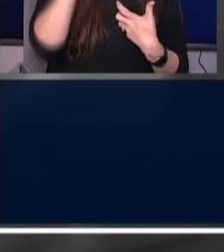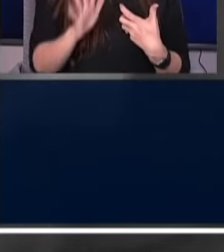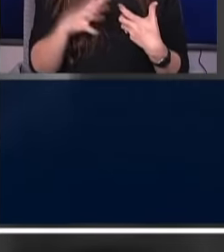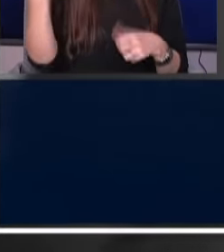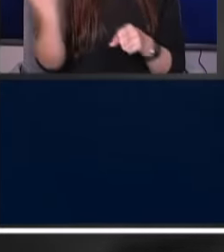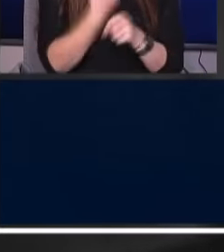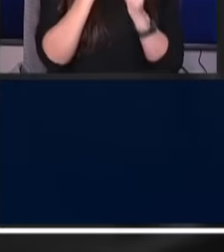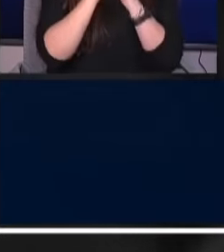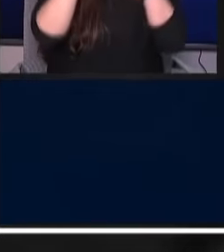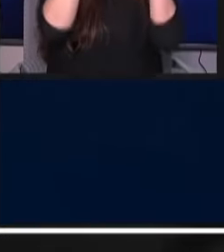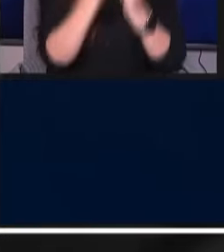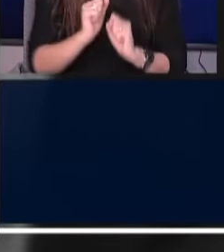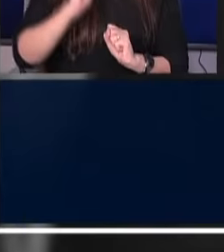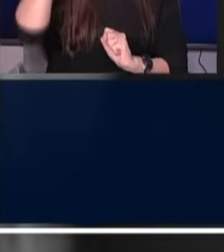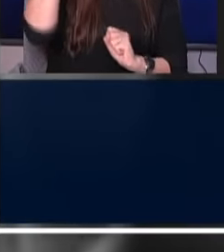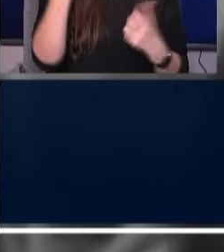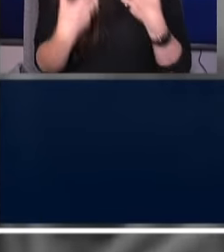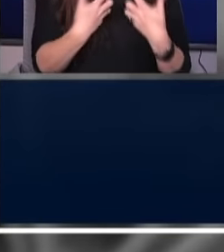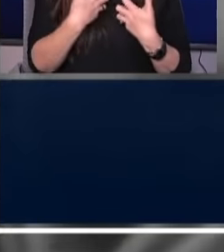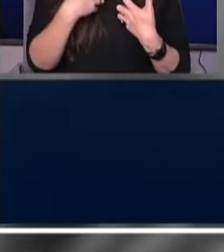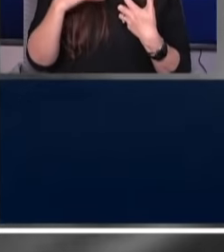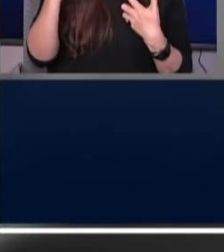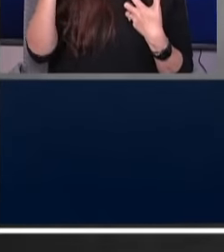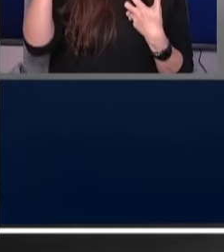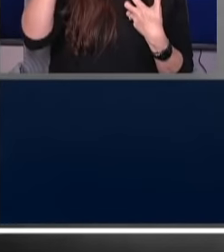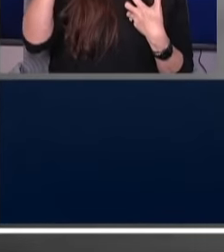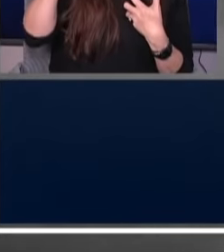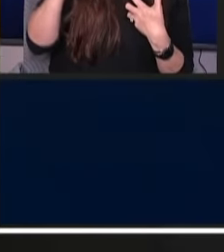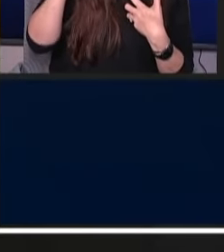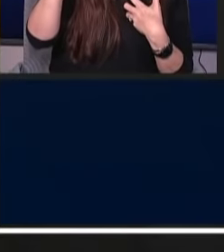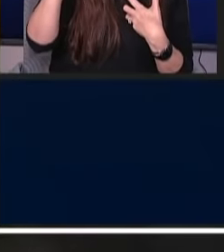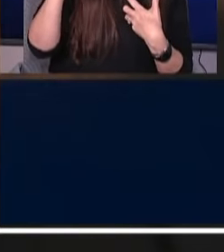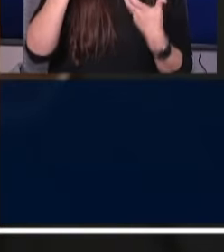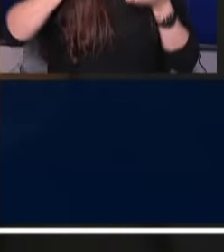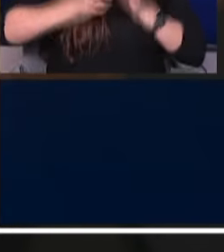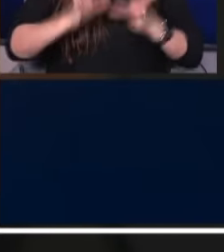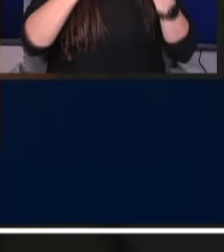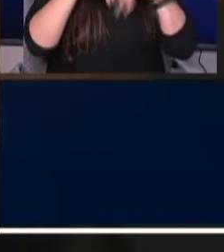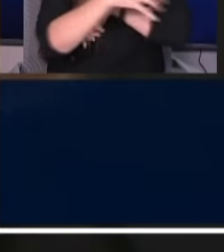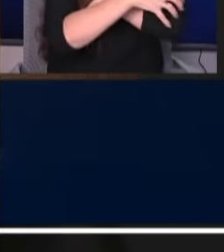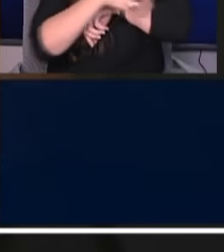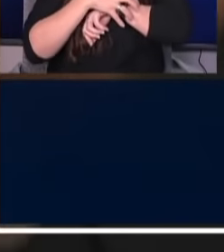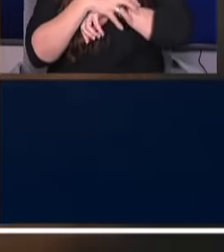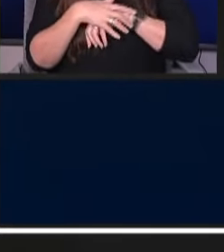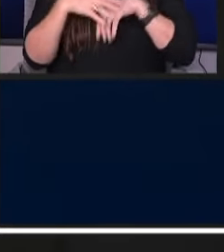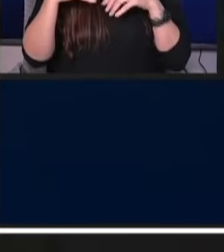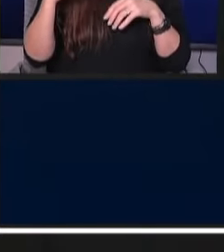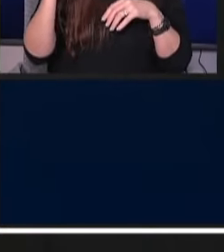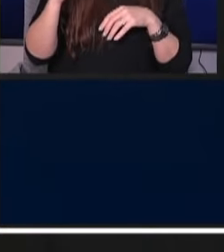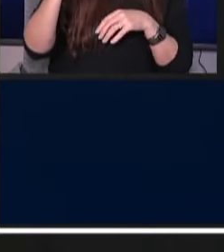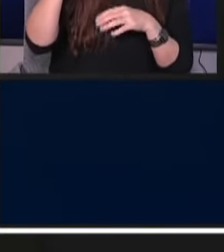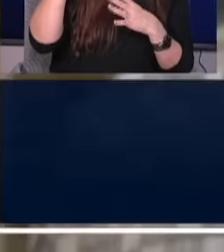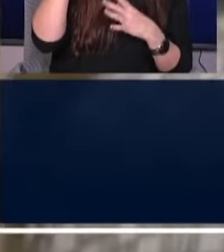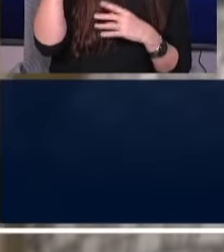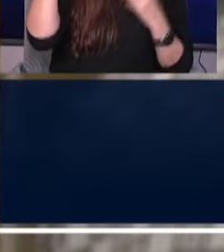הראשון לשחקן אפרו-אמריקני בתפקיד ראשי. פורטייה נולד למשפחה ענייה בפלורידה, שמוצאה בקריבים. הוא היה פורץ